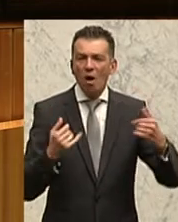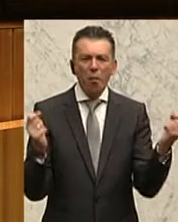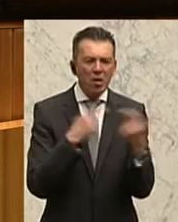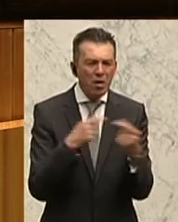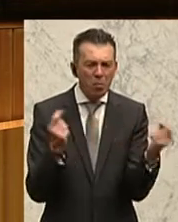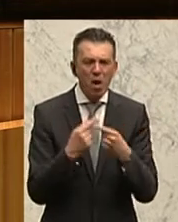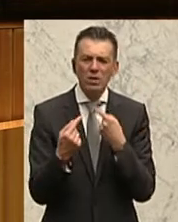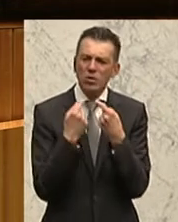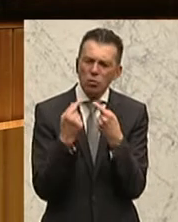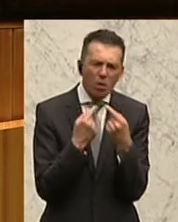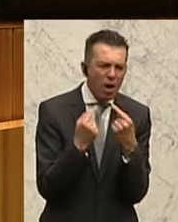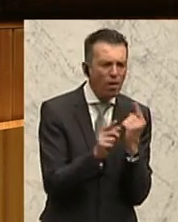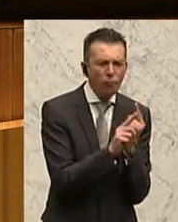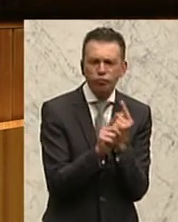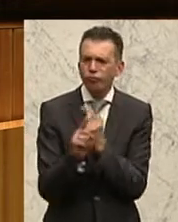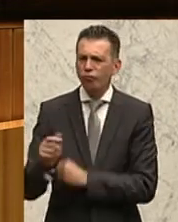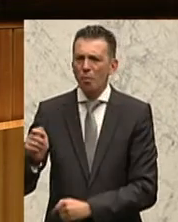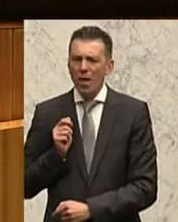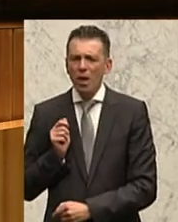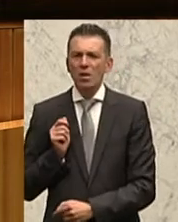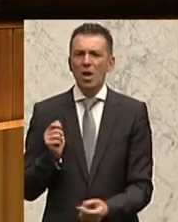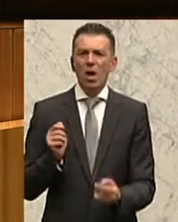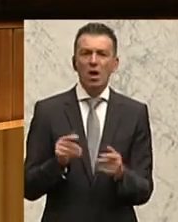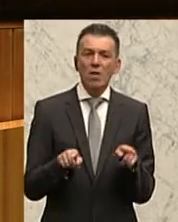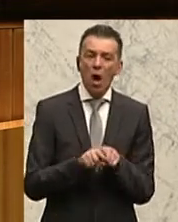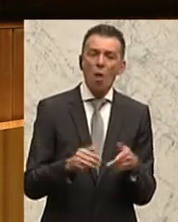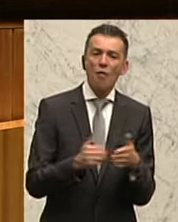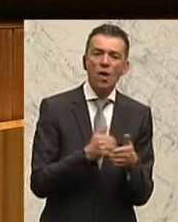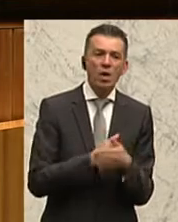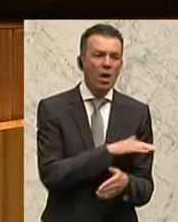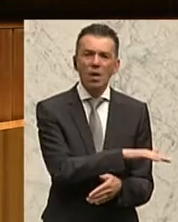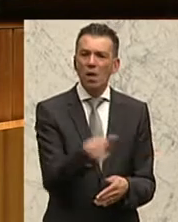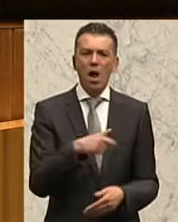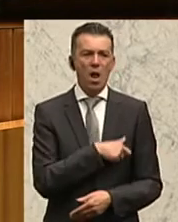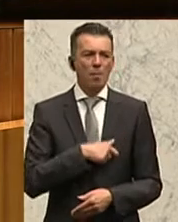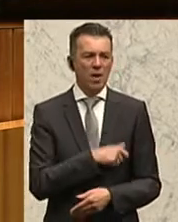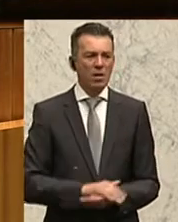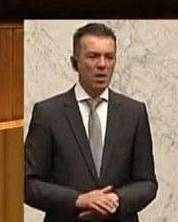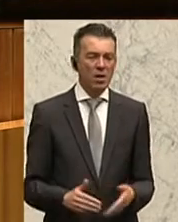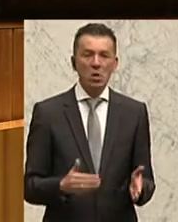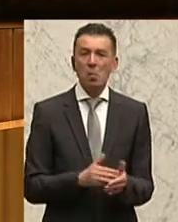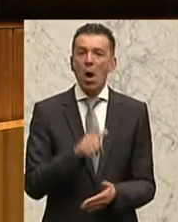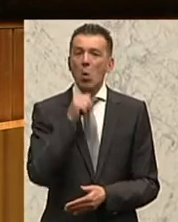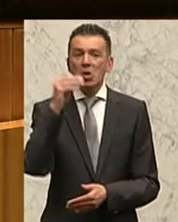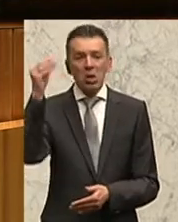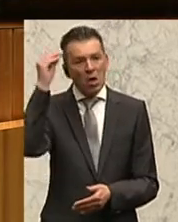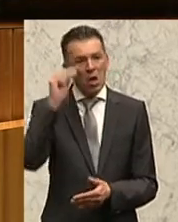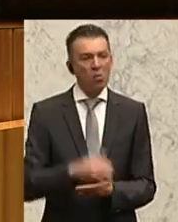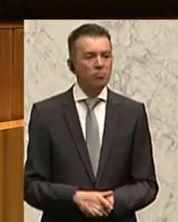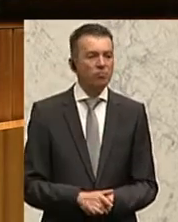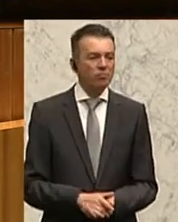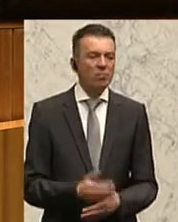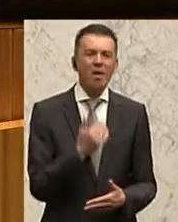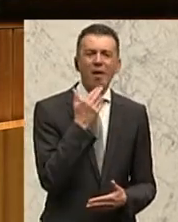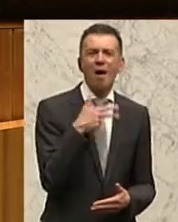geführt. Mit Militärs, aber auch mit Vertretern aller Fraktionen. Und Sie brauchen nicht glauben, dass Sie, egal ob von der SPÖ,